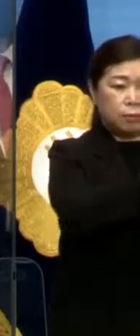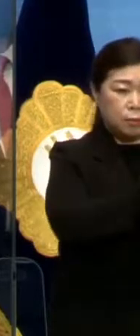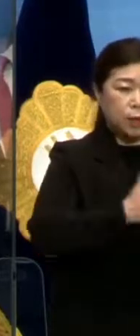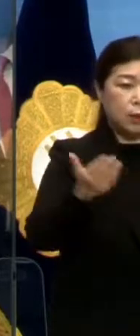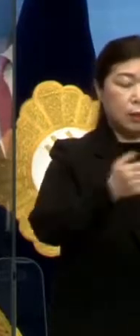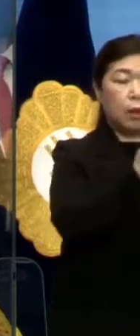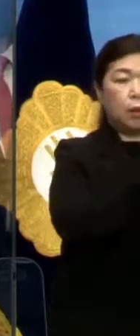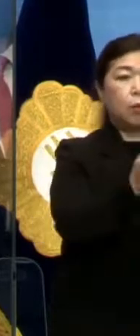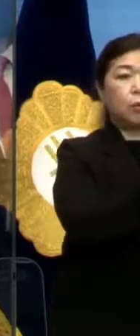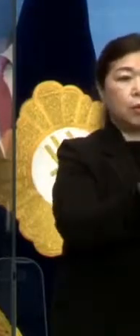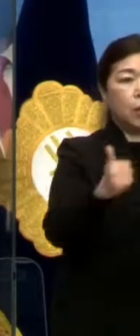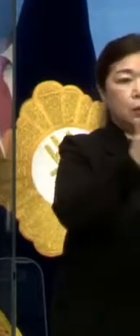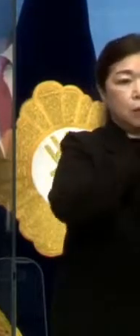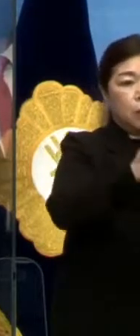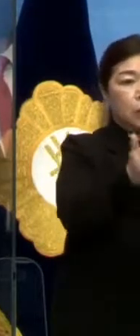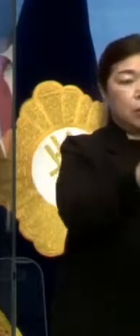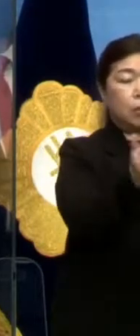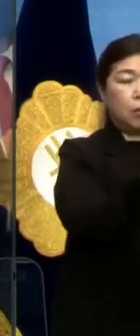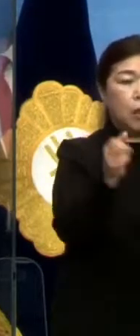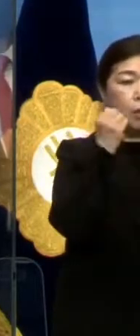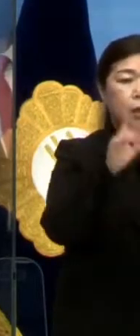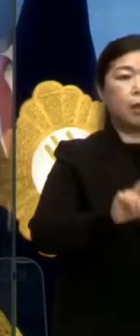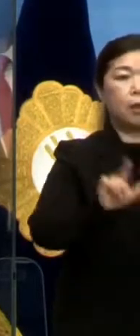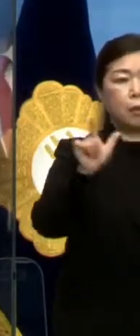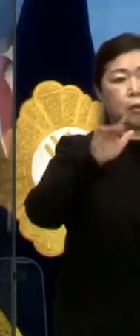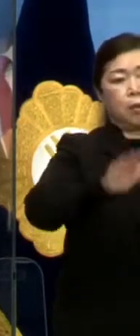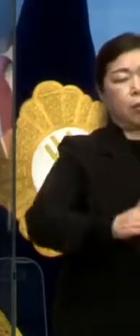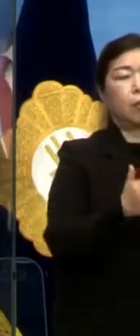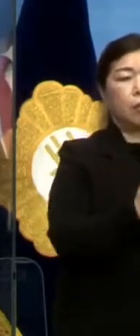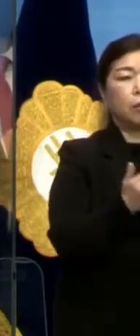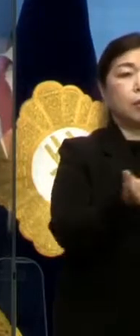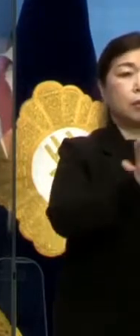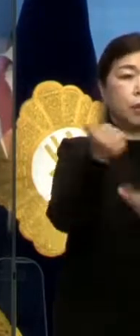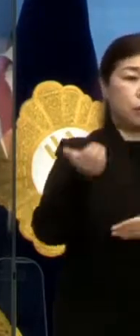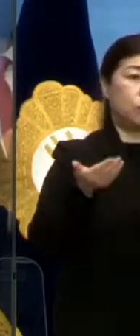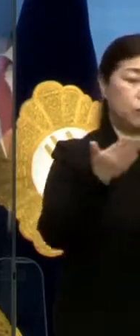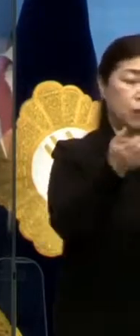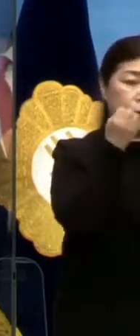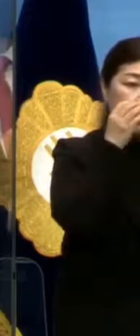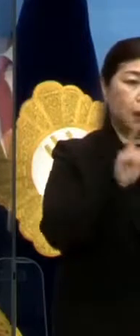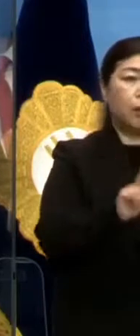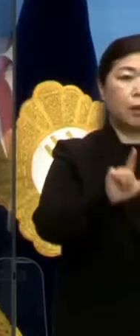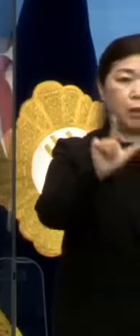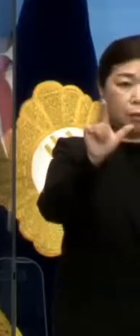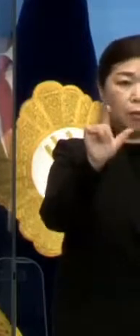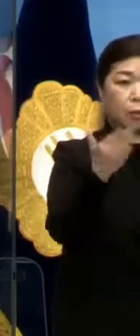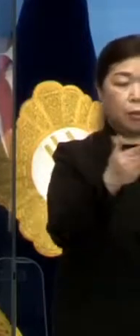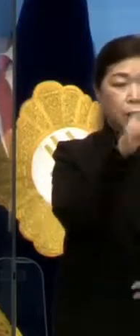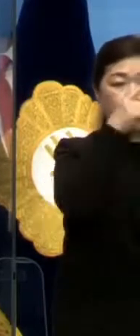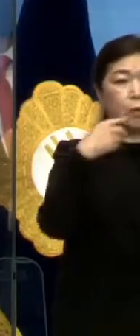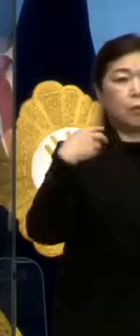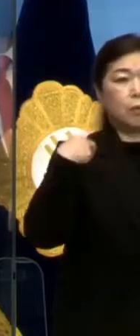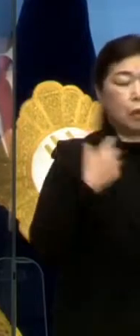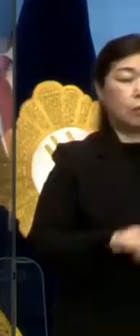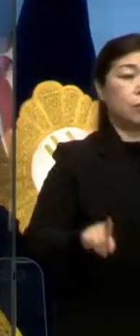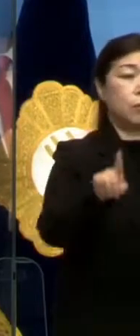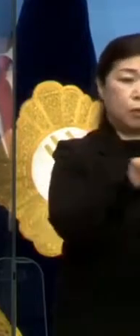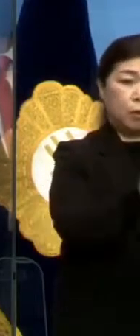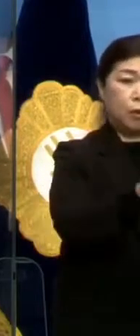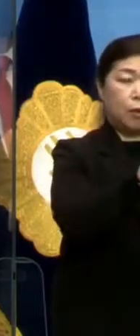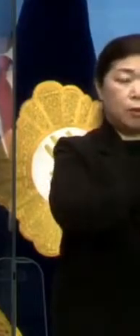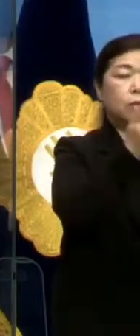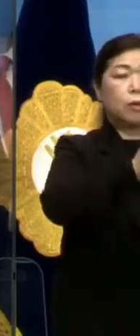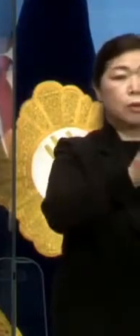농업인들에게 새해에는 차별에서 벗어나 희망을 품는 한 해가 될 수 있도록 정부가 앞장설